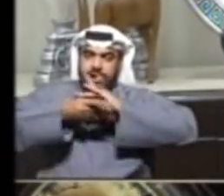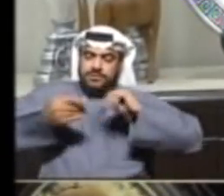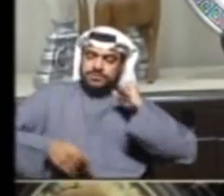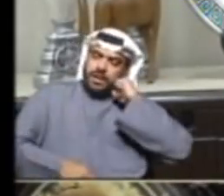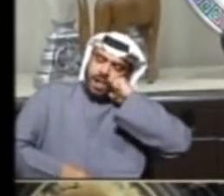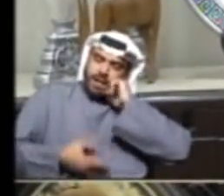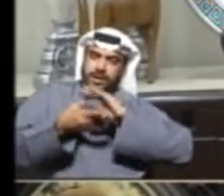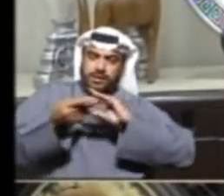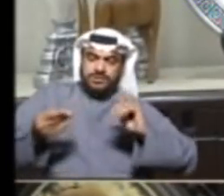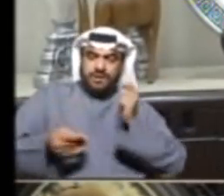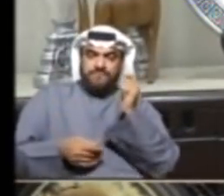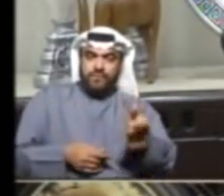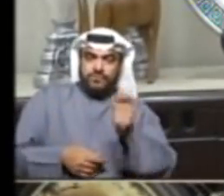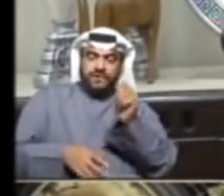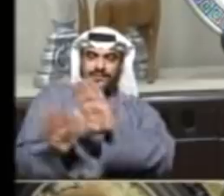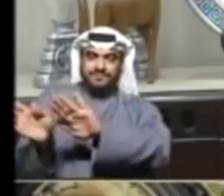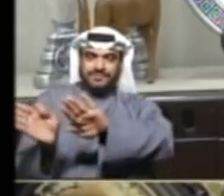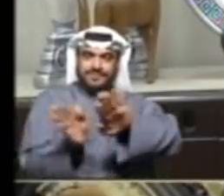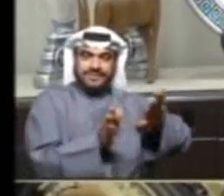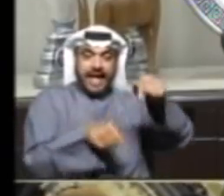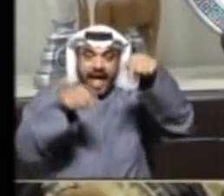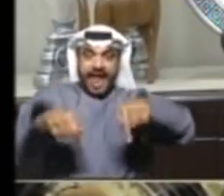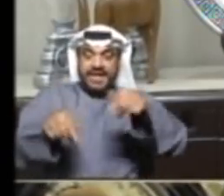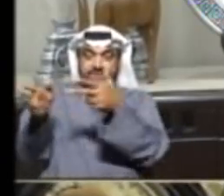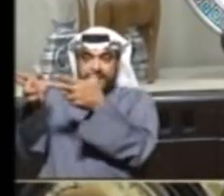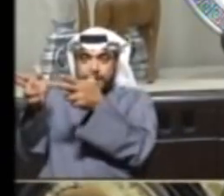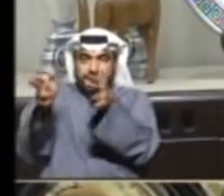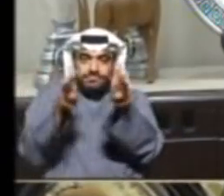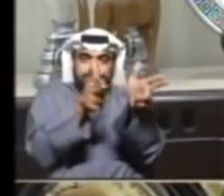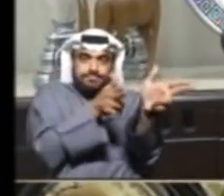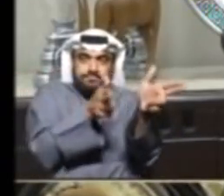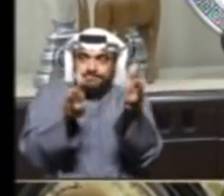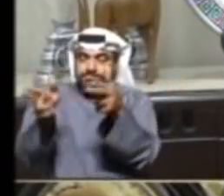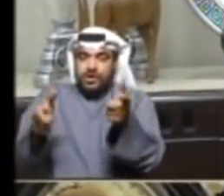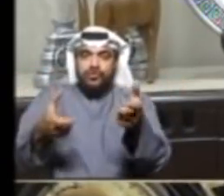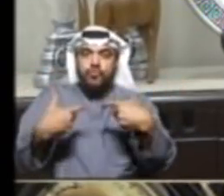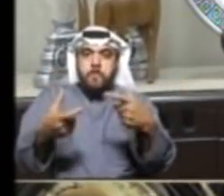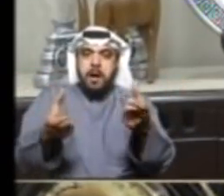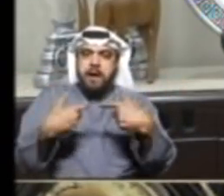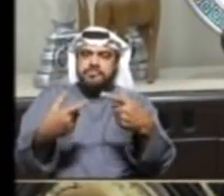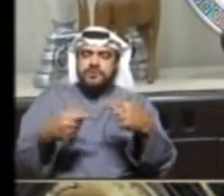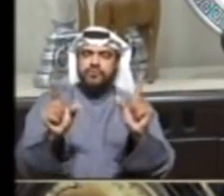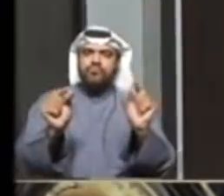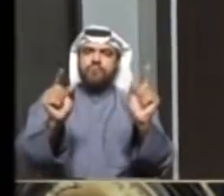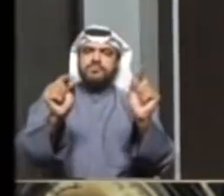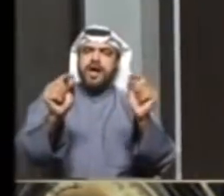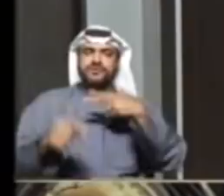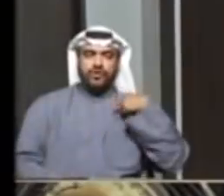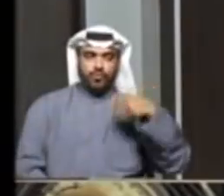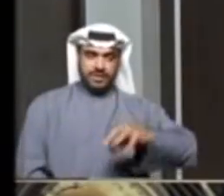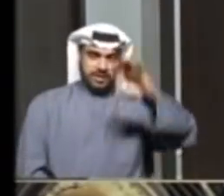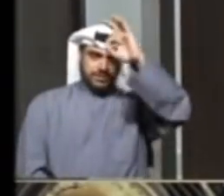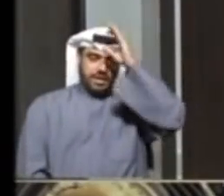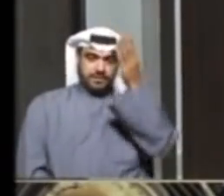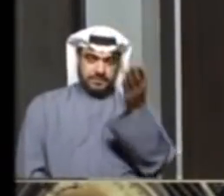طبعا ووضعت لها مواصفات خاصة من قبل وزارة الداخلية أصبحت دليل إثبات أمام الجهات القضائية.